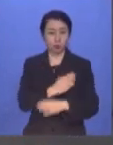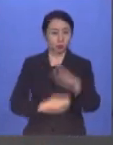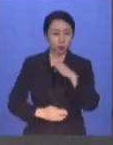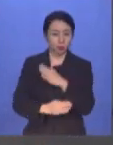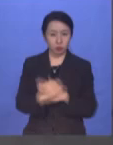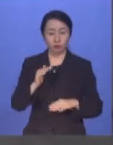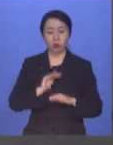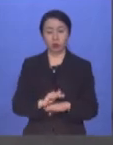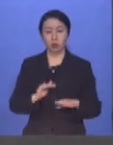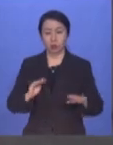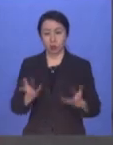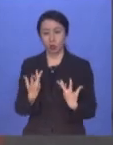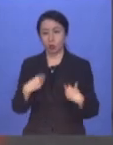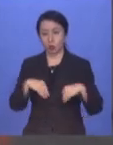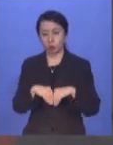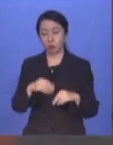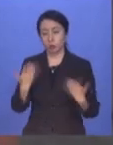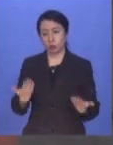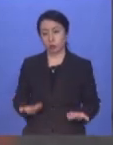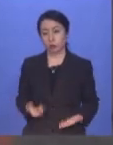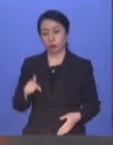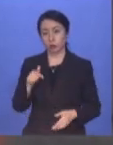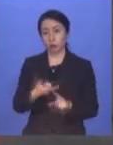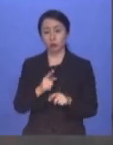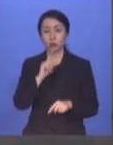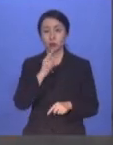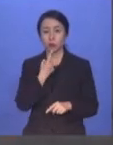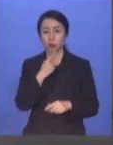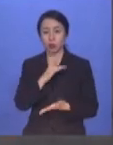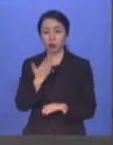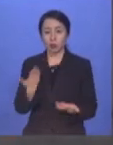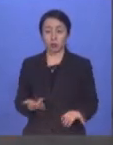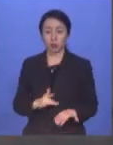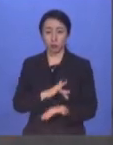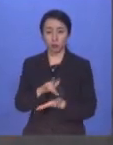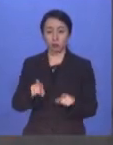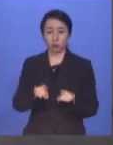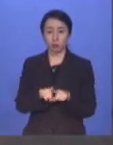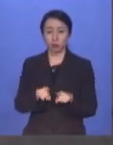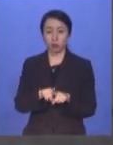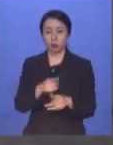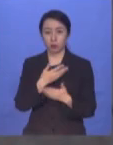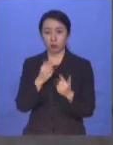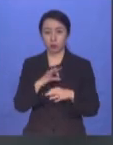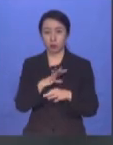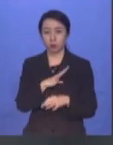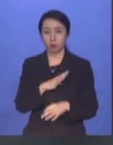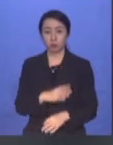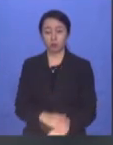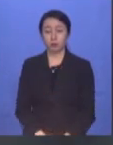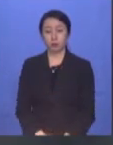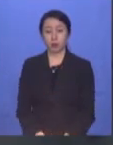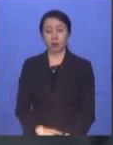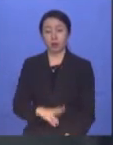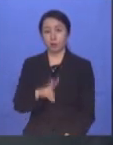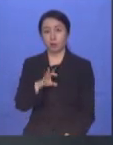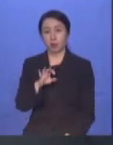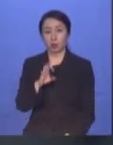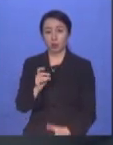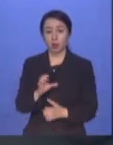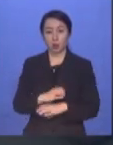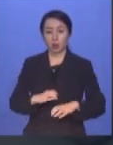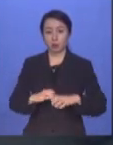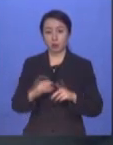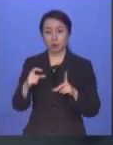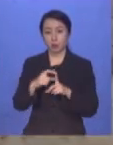кішкентай балалар мен отбасылар тұрады. Оларға қиын. Қалада тұрып осындай жағдайға жеткеніміз өкінішті. Жауапты мердігер